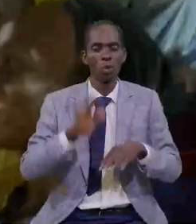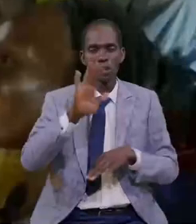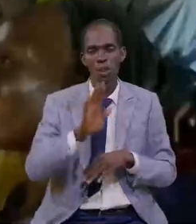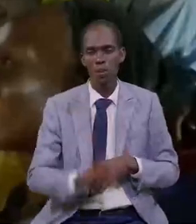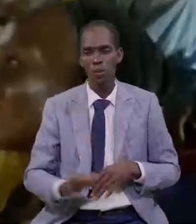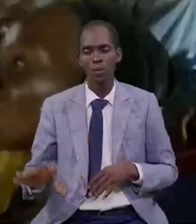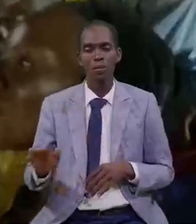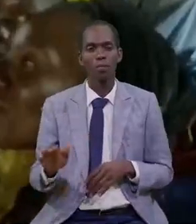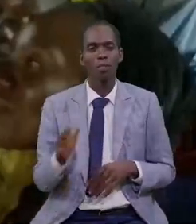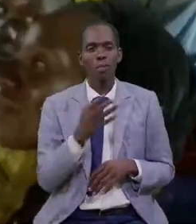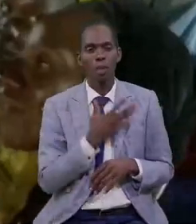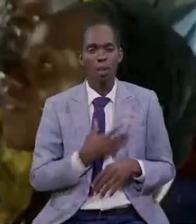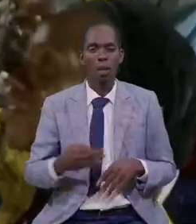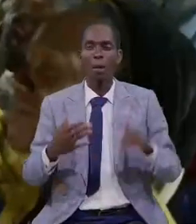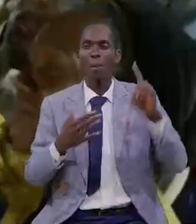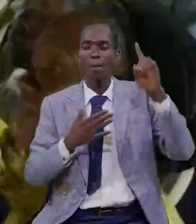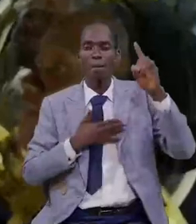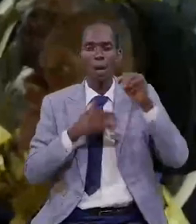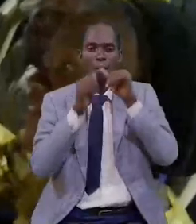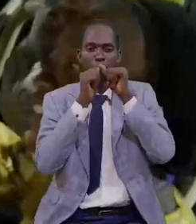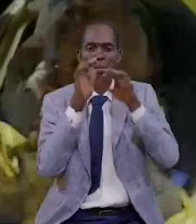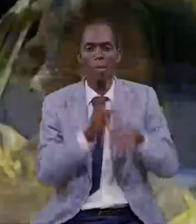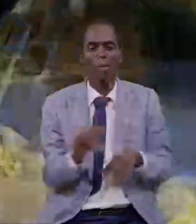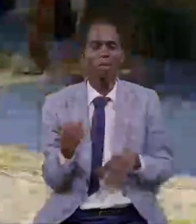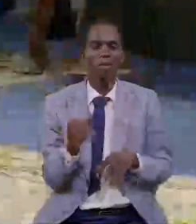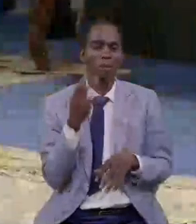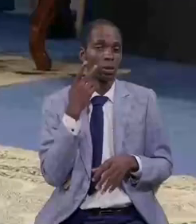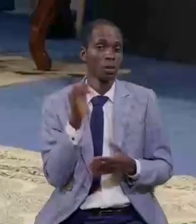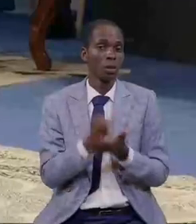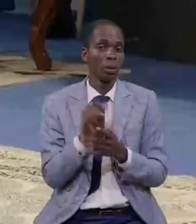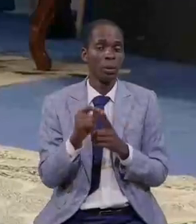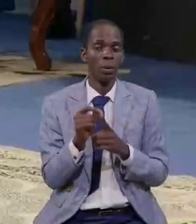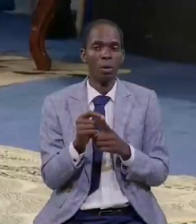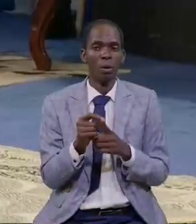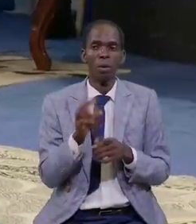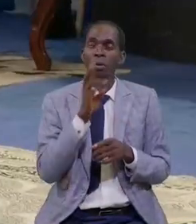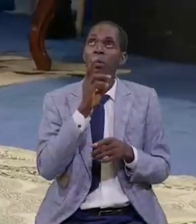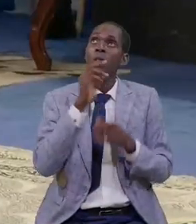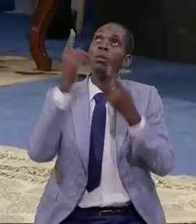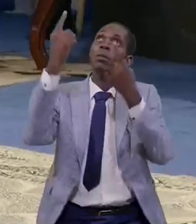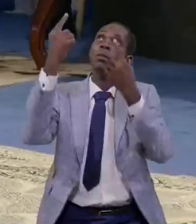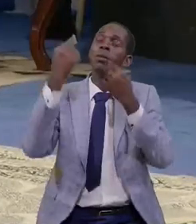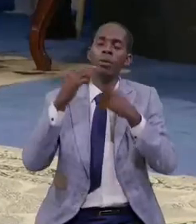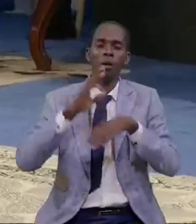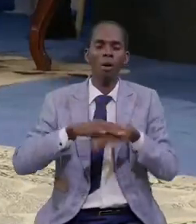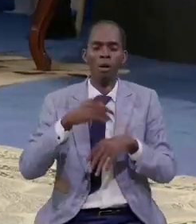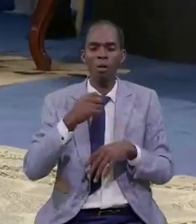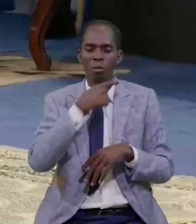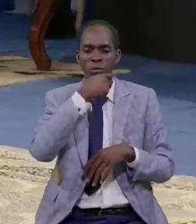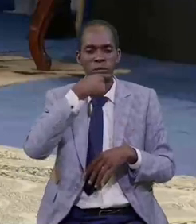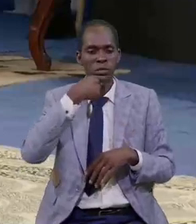et ma bénédiction voyez cela quand l'eau vient sur le sol